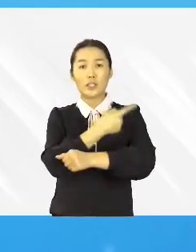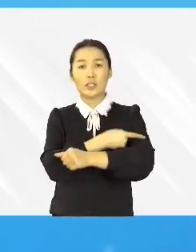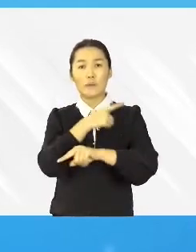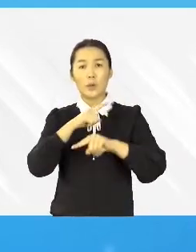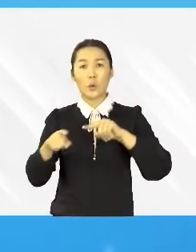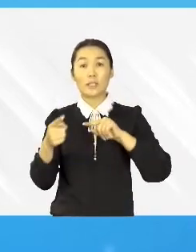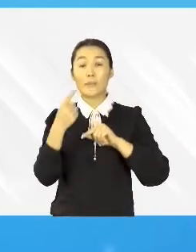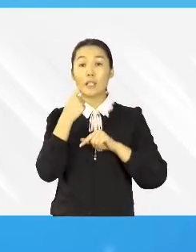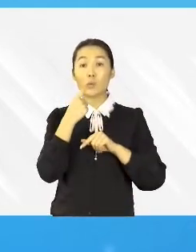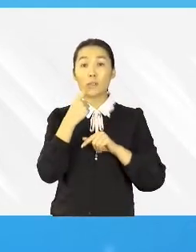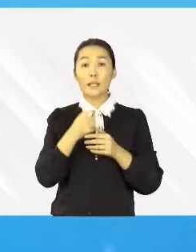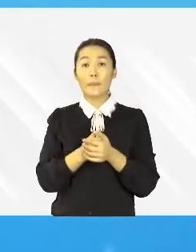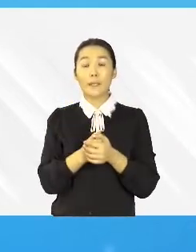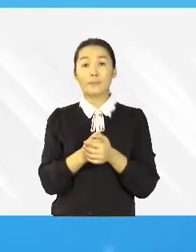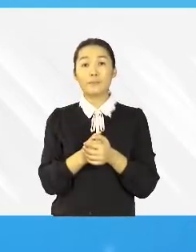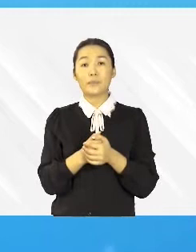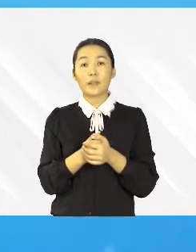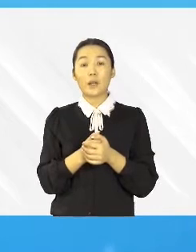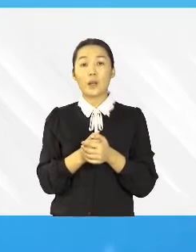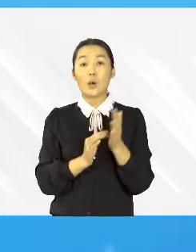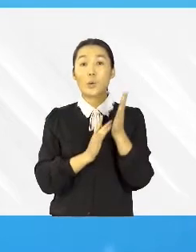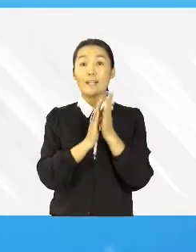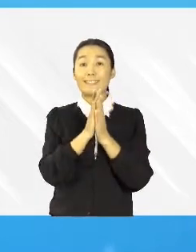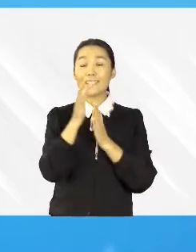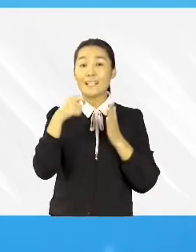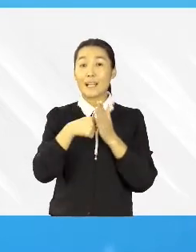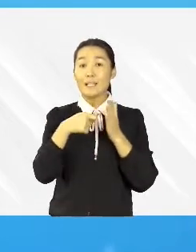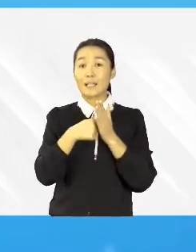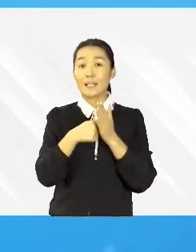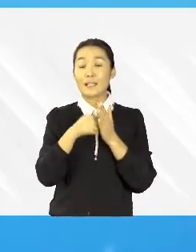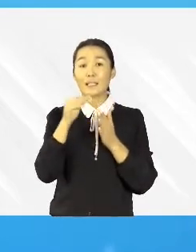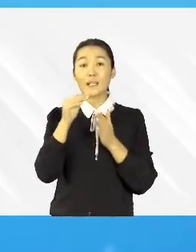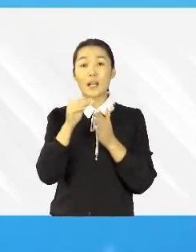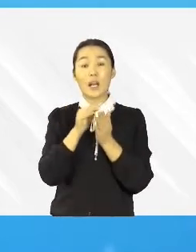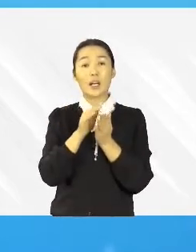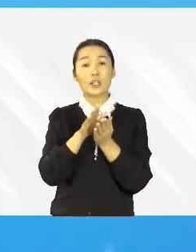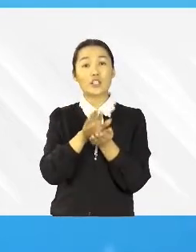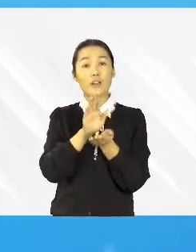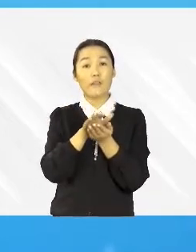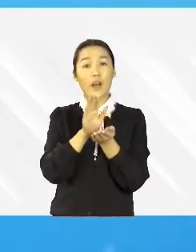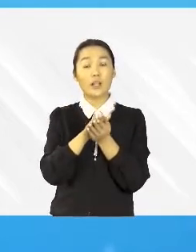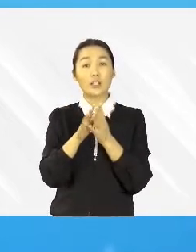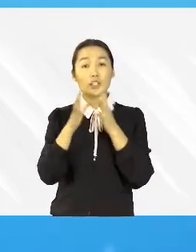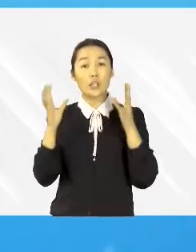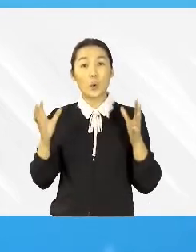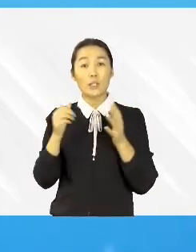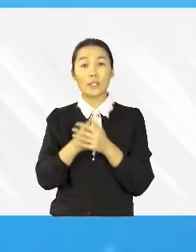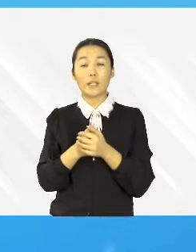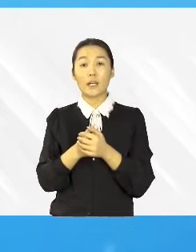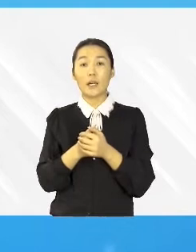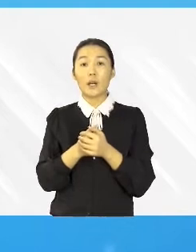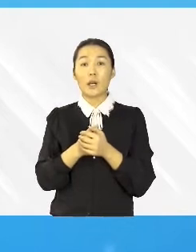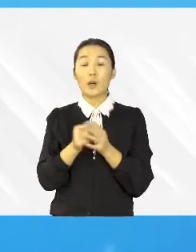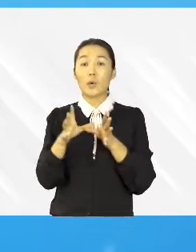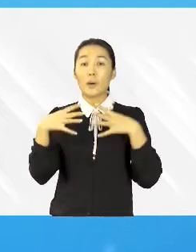и жвалы вытянутые. У растительноядных видов жвалы более широкие. У общественных насекомых они служат